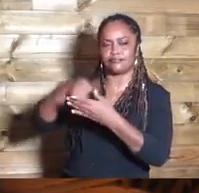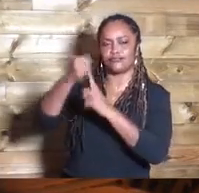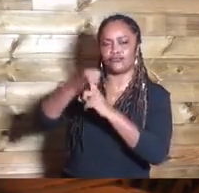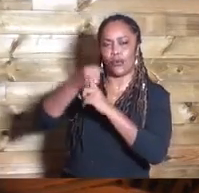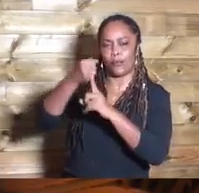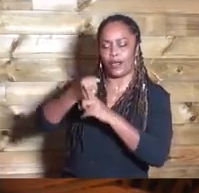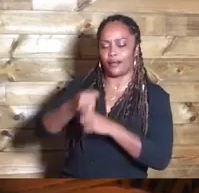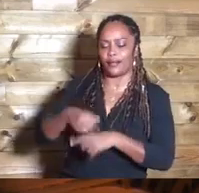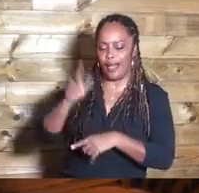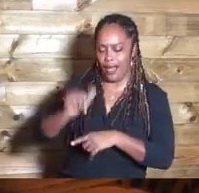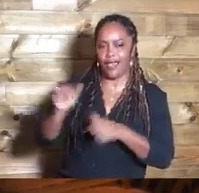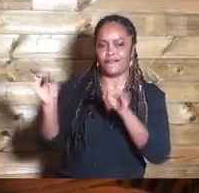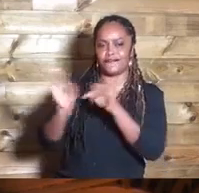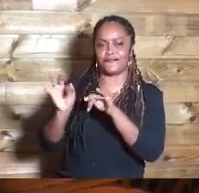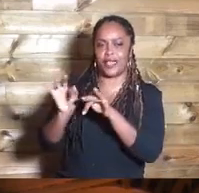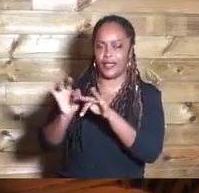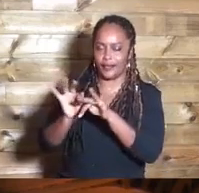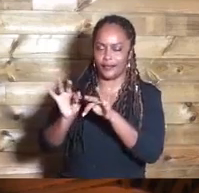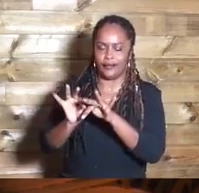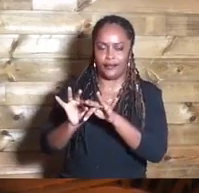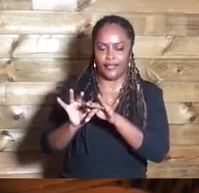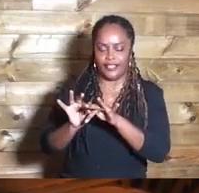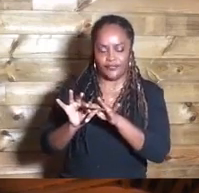ni des frères vraiment qui c'est des frères